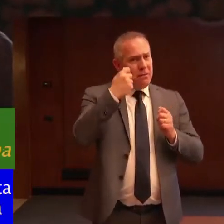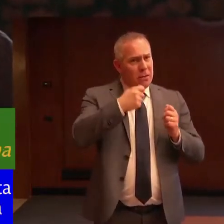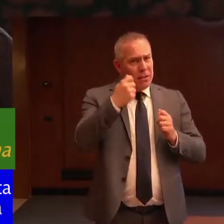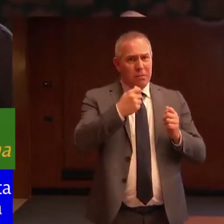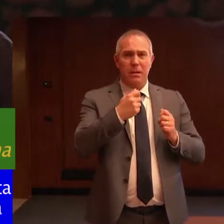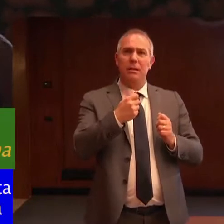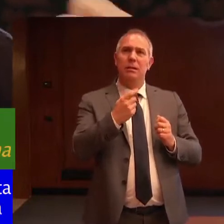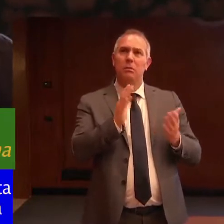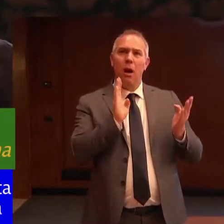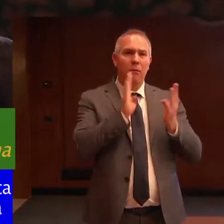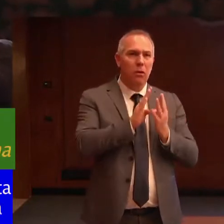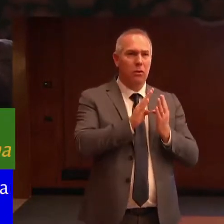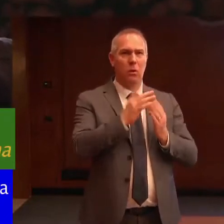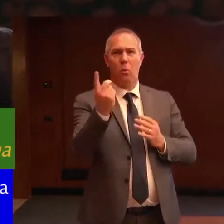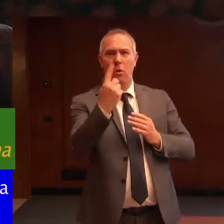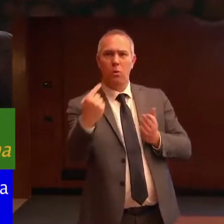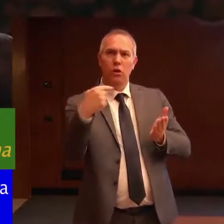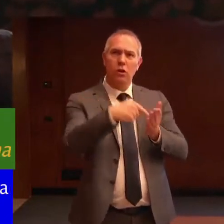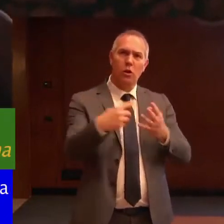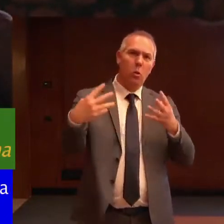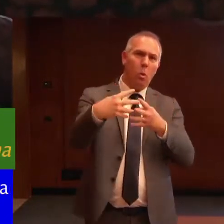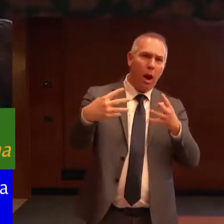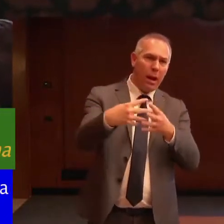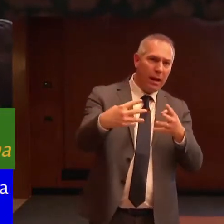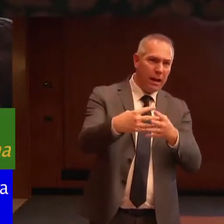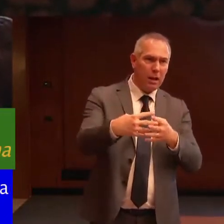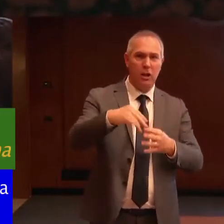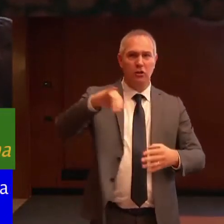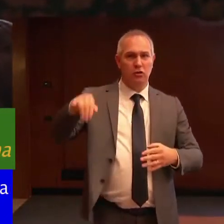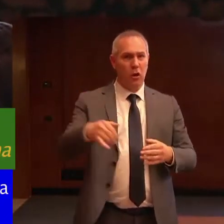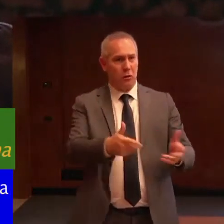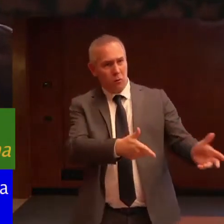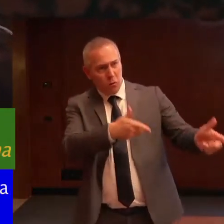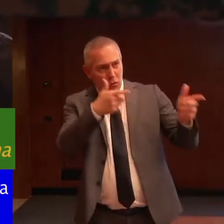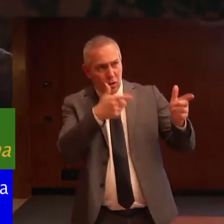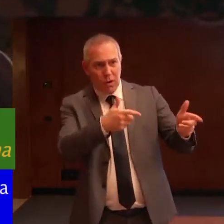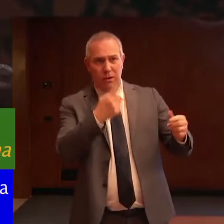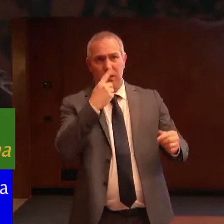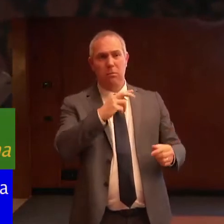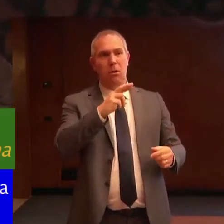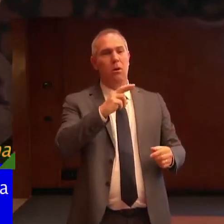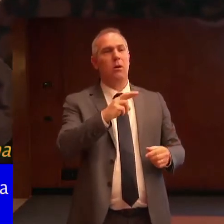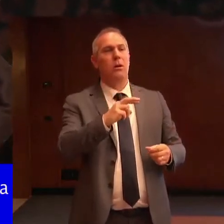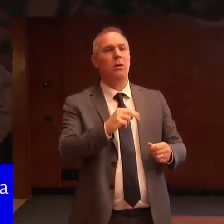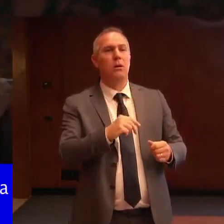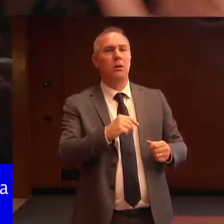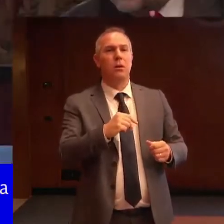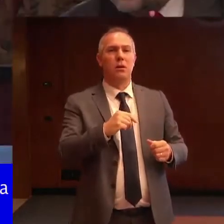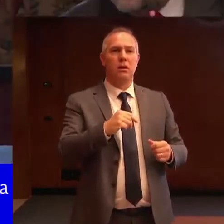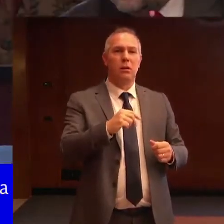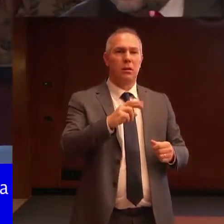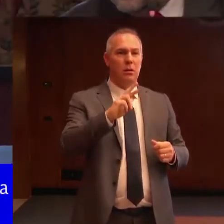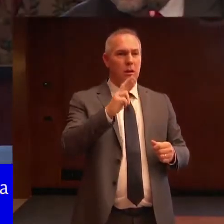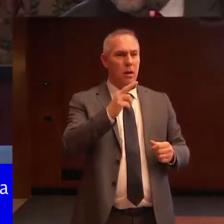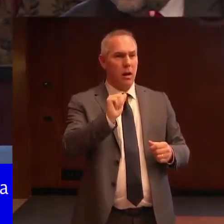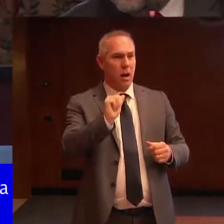affrontavano qualcuno che tornava dalla guerra. Johnny prese il fucile di Dalton Trumbo. Trumbo aveva passato le sue, per